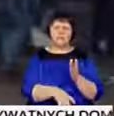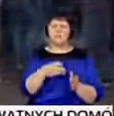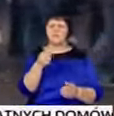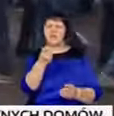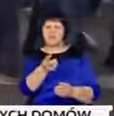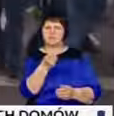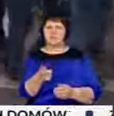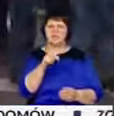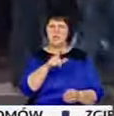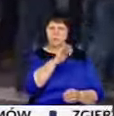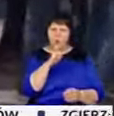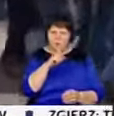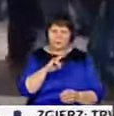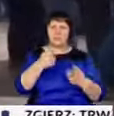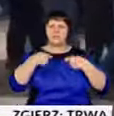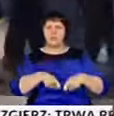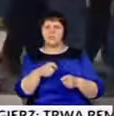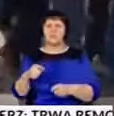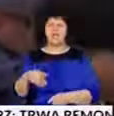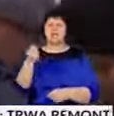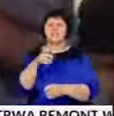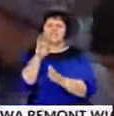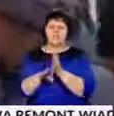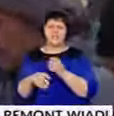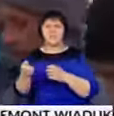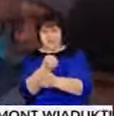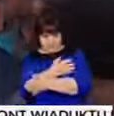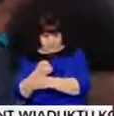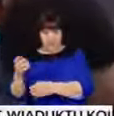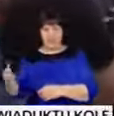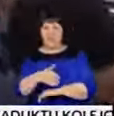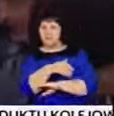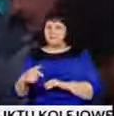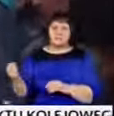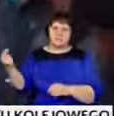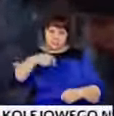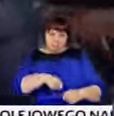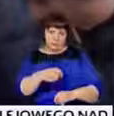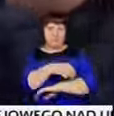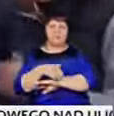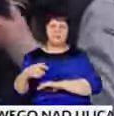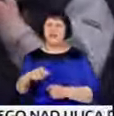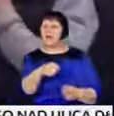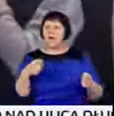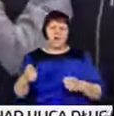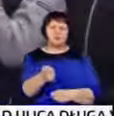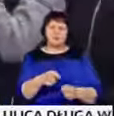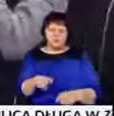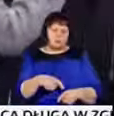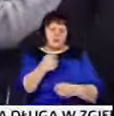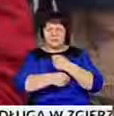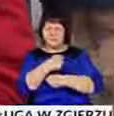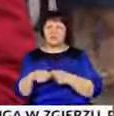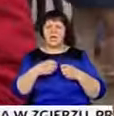płodów rolnych oraz importowi tanich warzyw z zagranicy. Twierdzą, że tak źle jeszcze nie było, a uprawa po prostu przestaje się